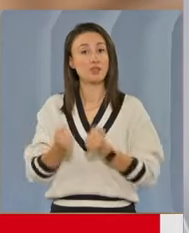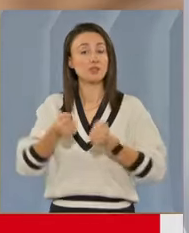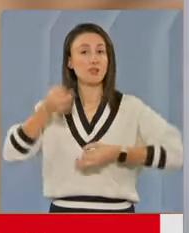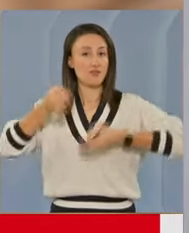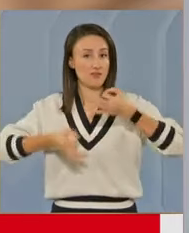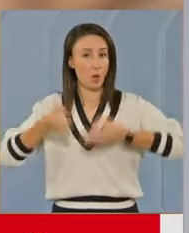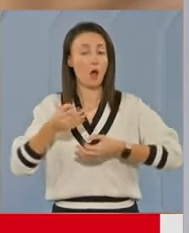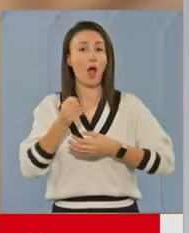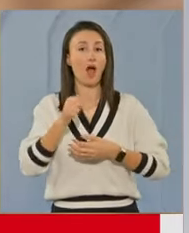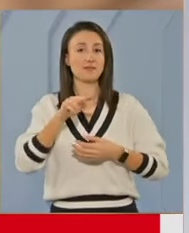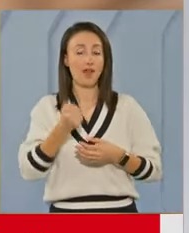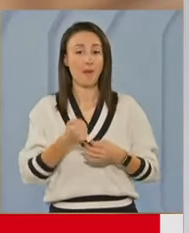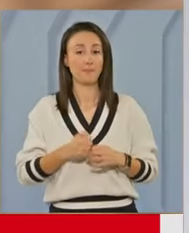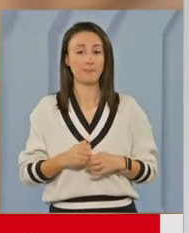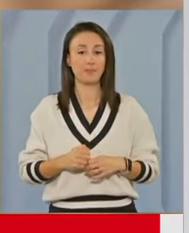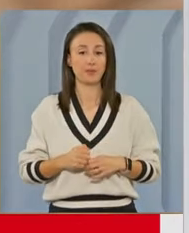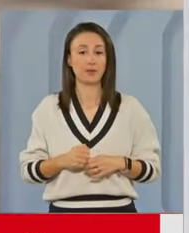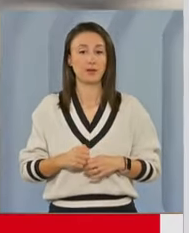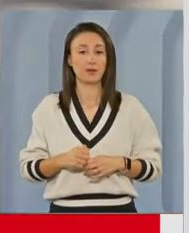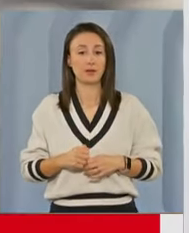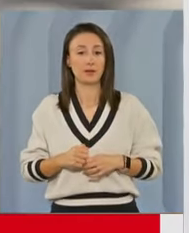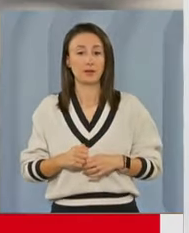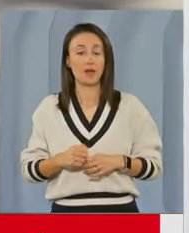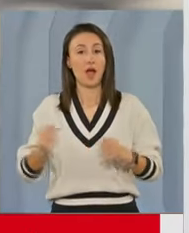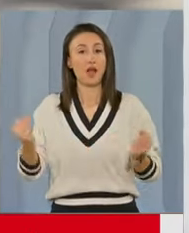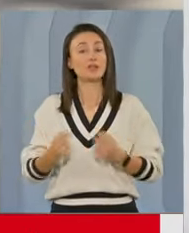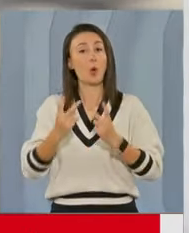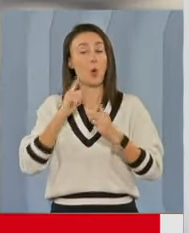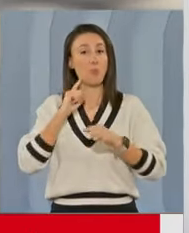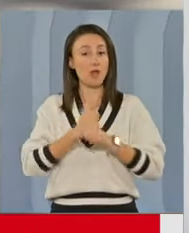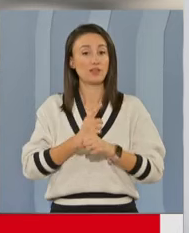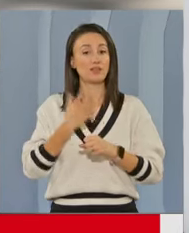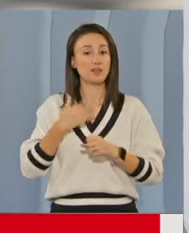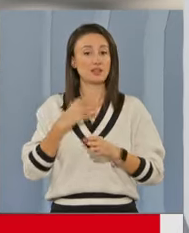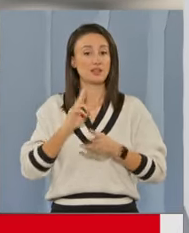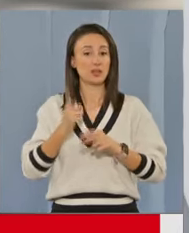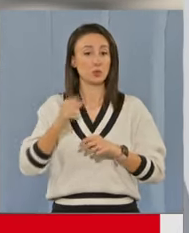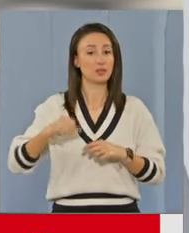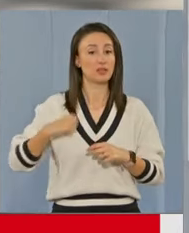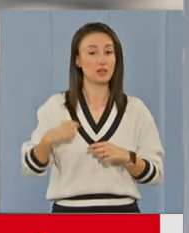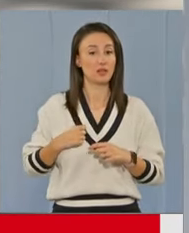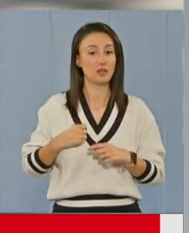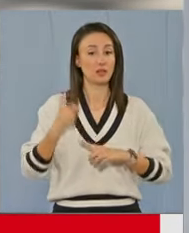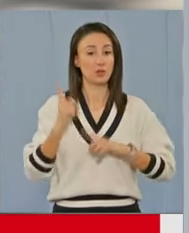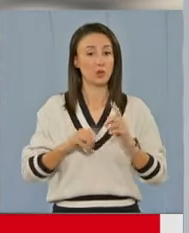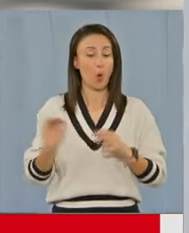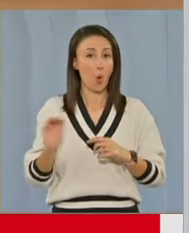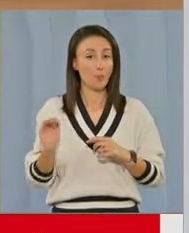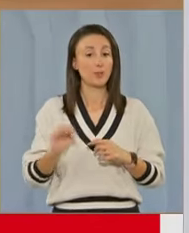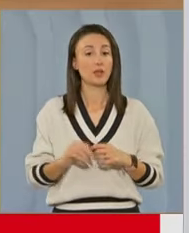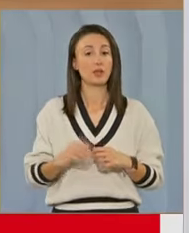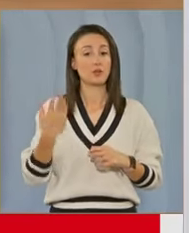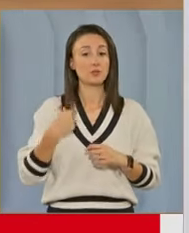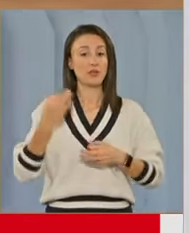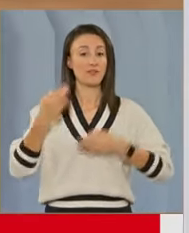evaluare ale agenției naționale drog pentru consumatori activitate obligatorie în momentul în care vrei să tratezi un tânăr unii chiar minori au fost